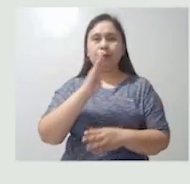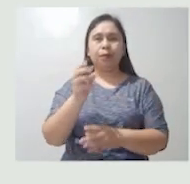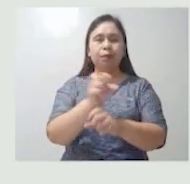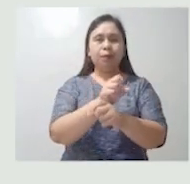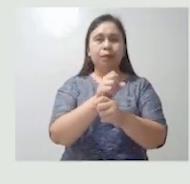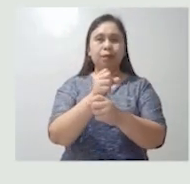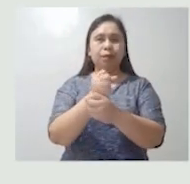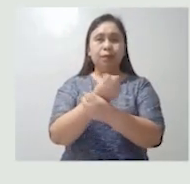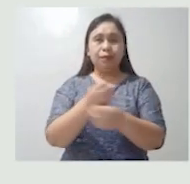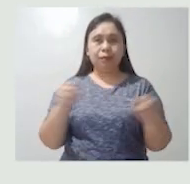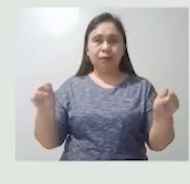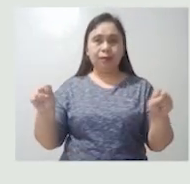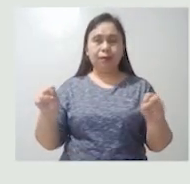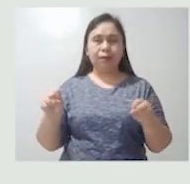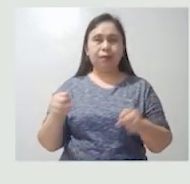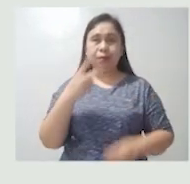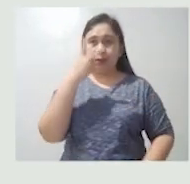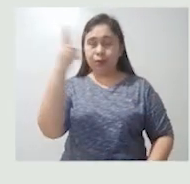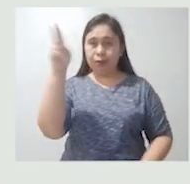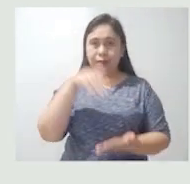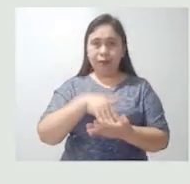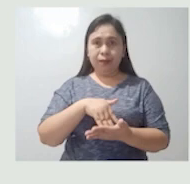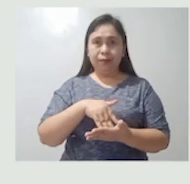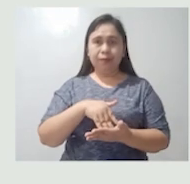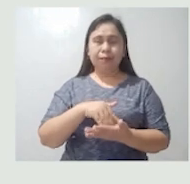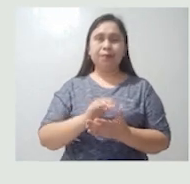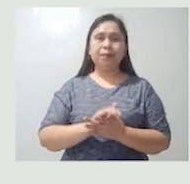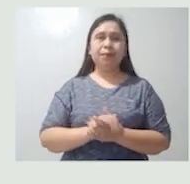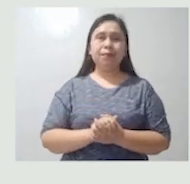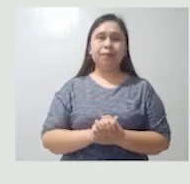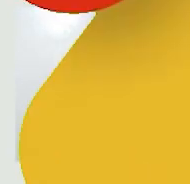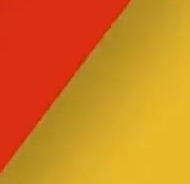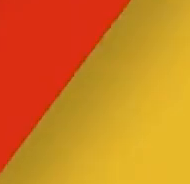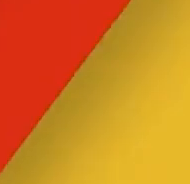again here at Fernandino Teens TV.